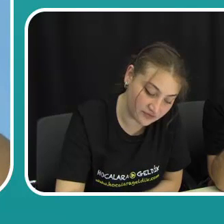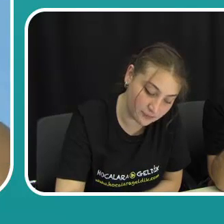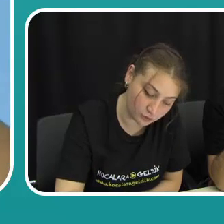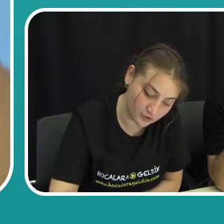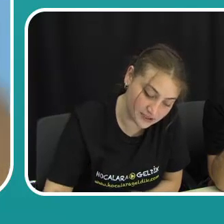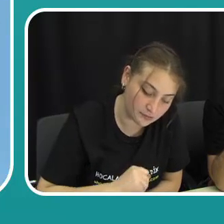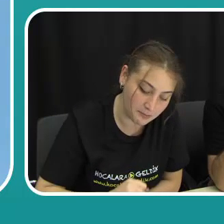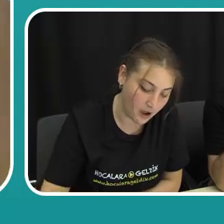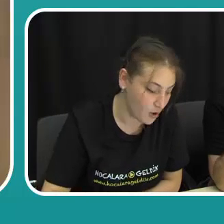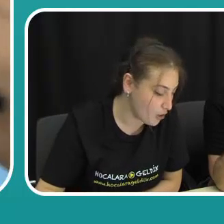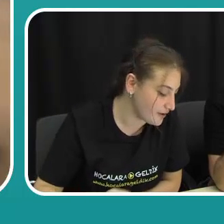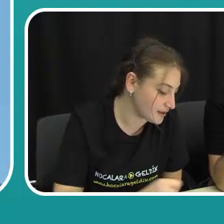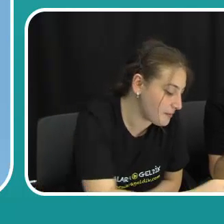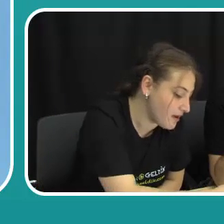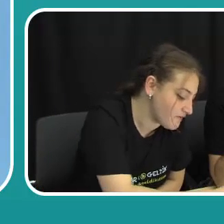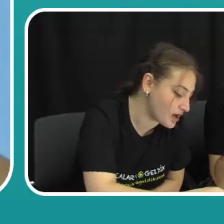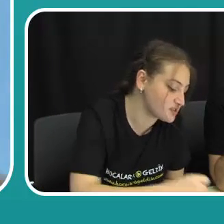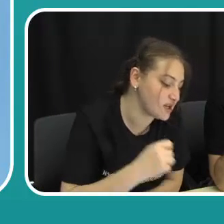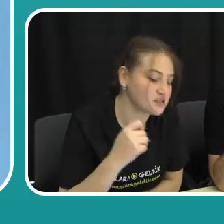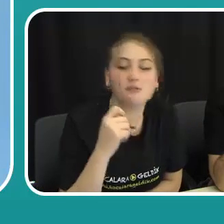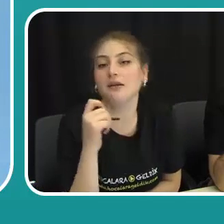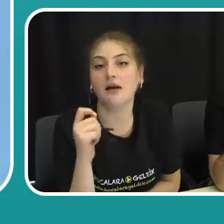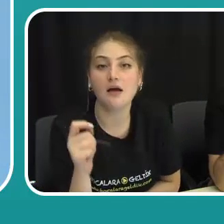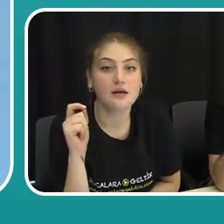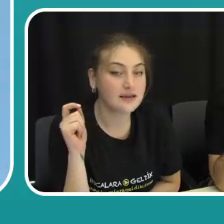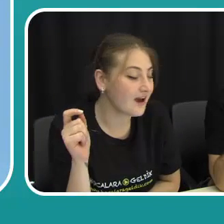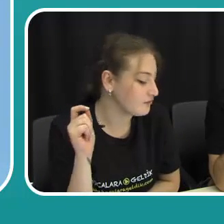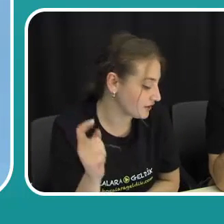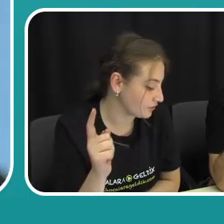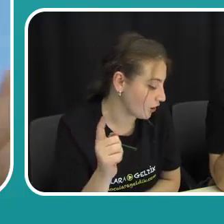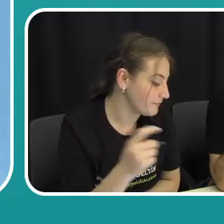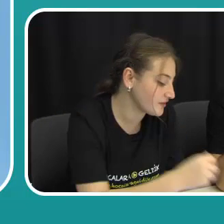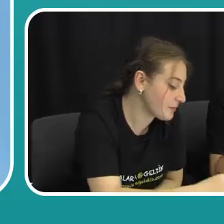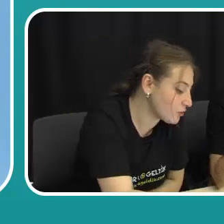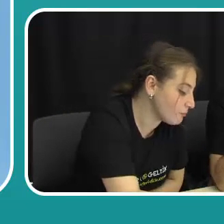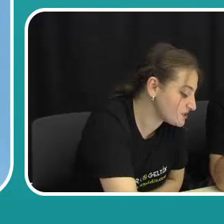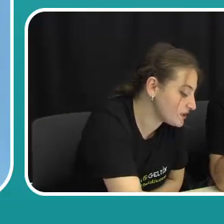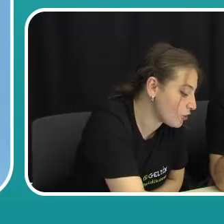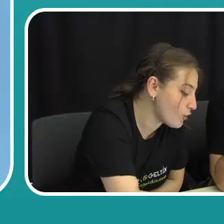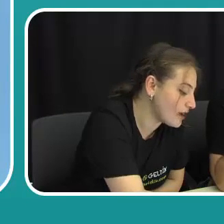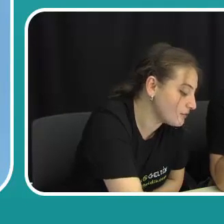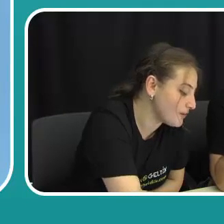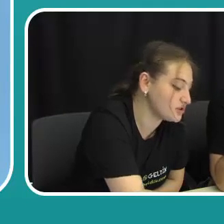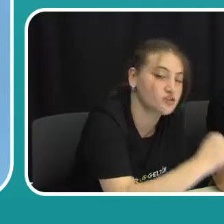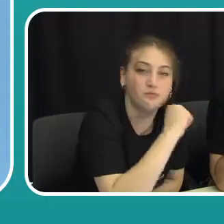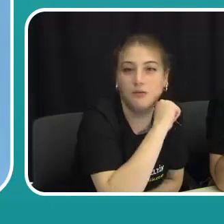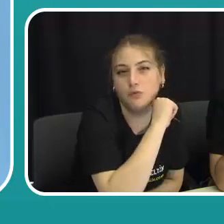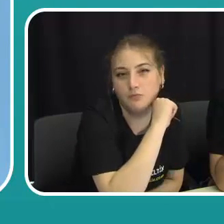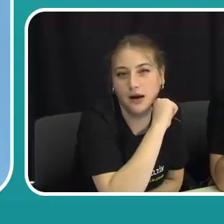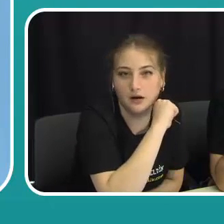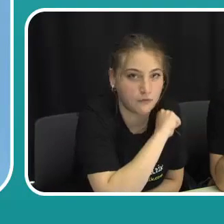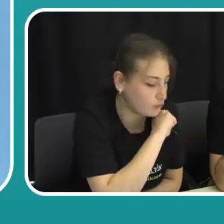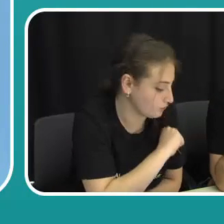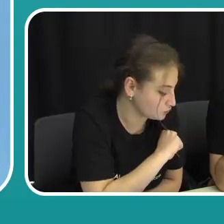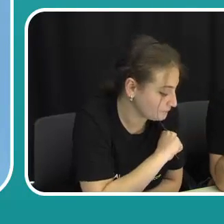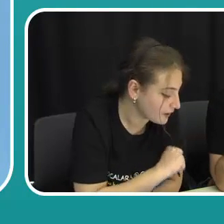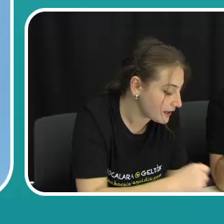paragrafta Ne bulunuyor tanım örnekleme karşılaştırmalara yer veriliyor Demek ki bir şeyleri öğrenmek için ben bu